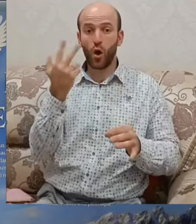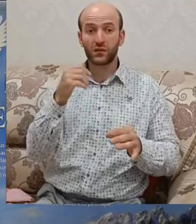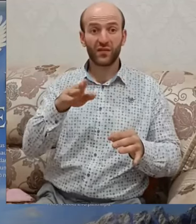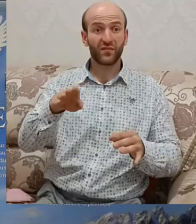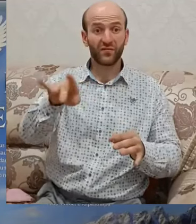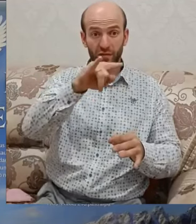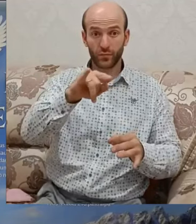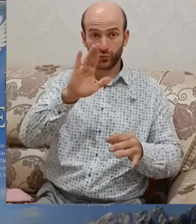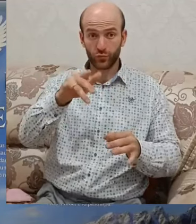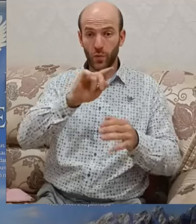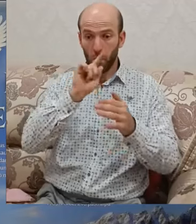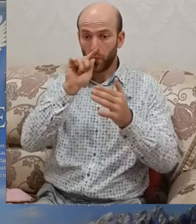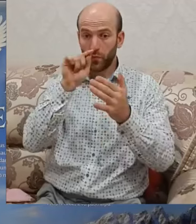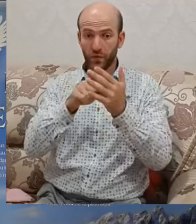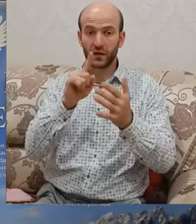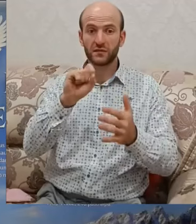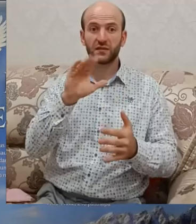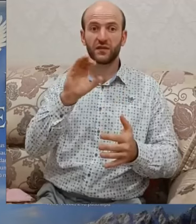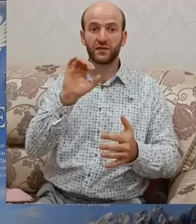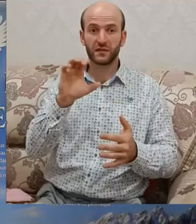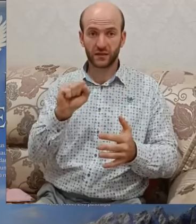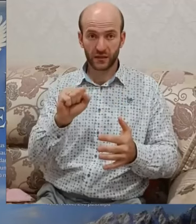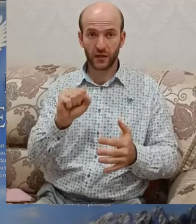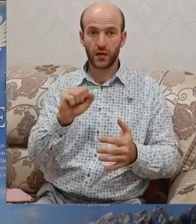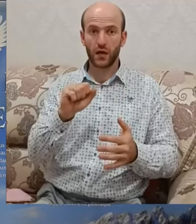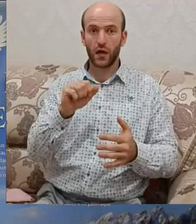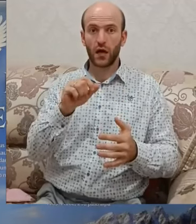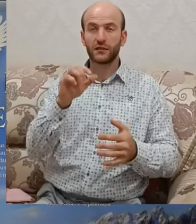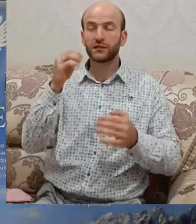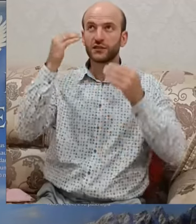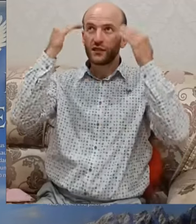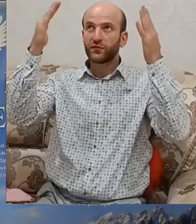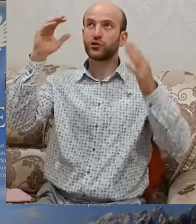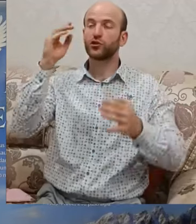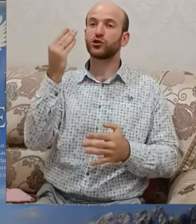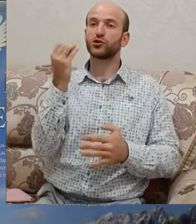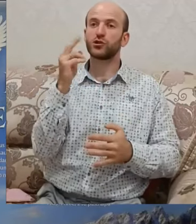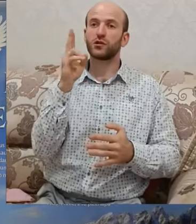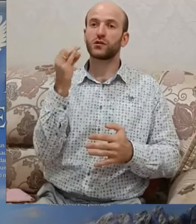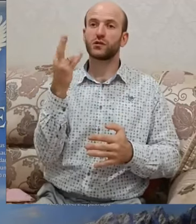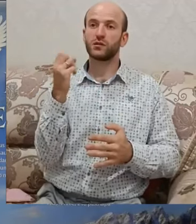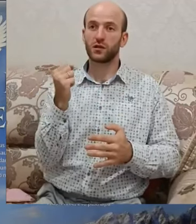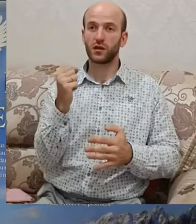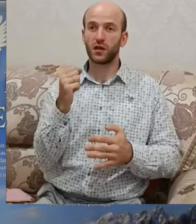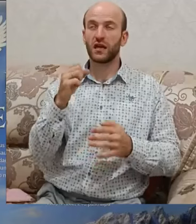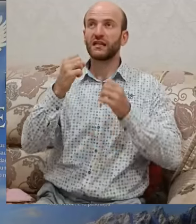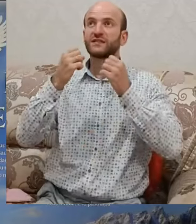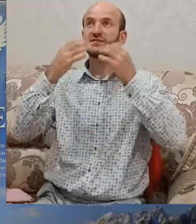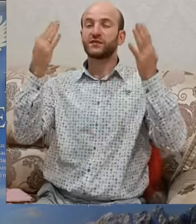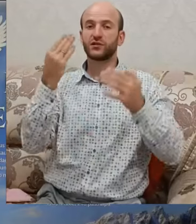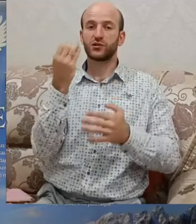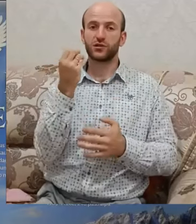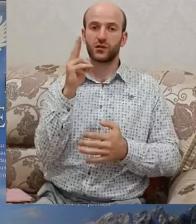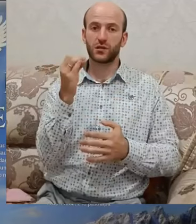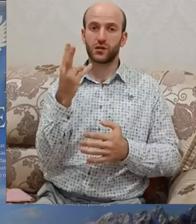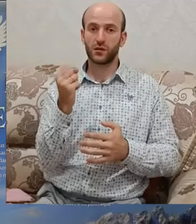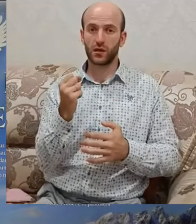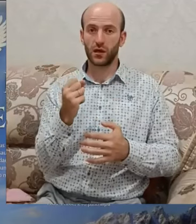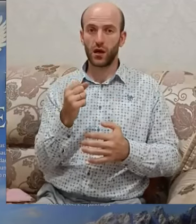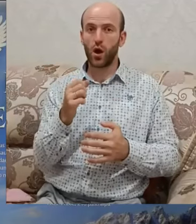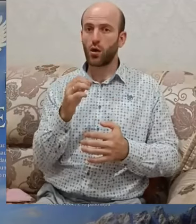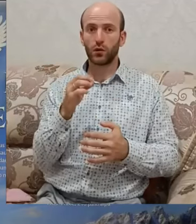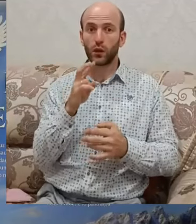Под славой Шекина. Шекинос šviesa. Свет Шекина. Неims Dievo žodžio. Не будет брать Божьего слова.